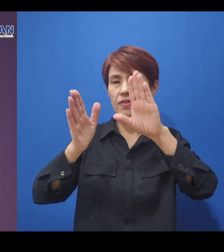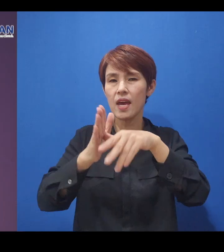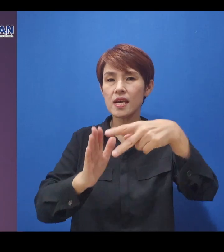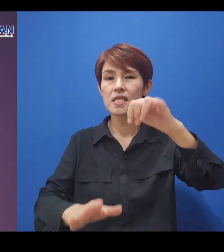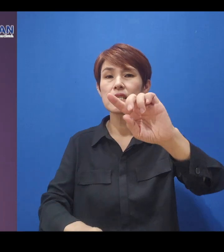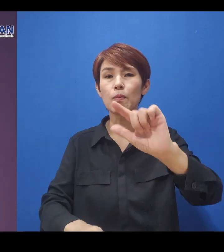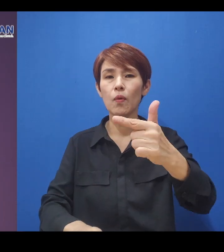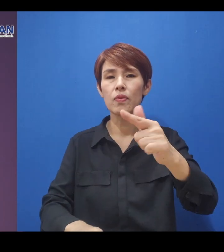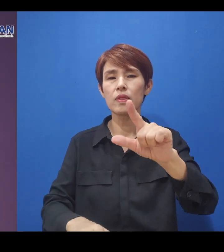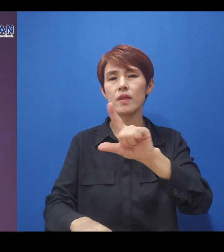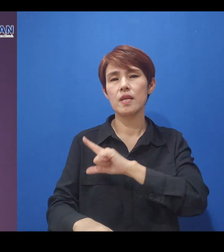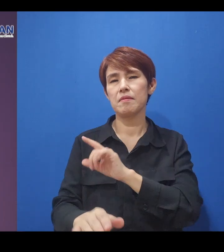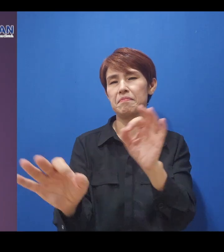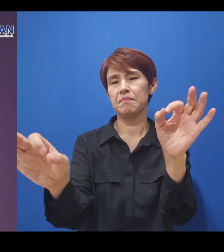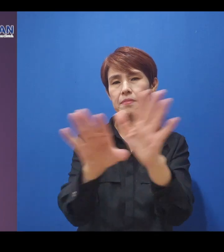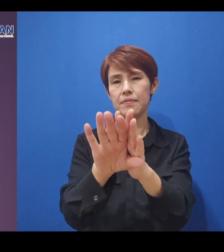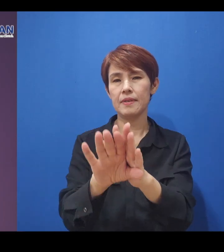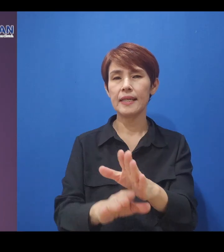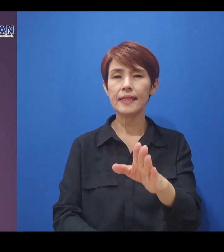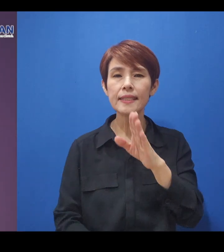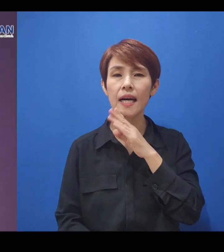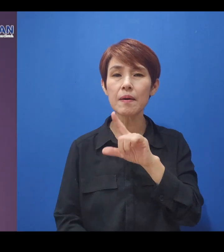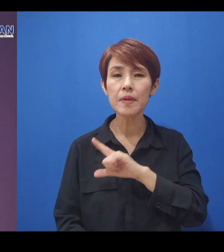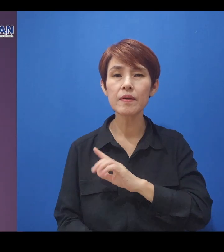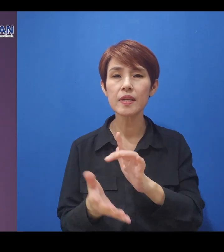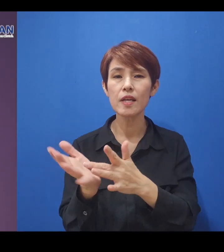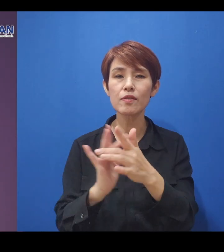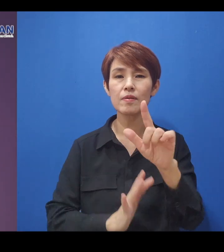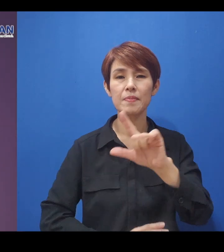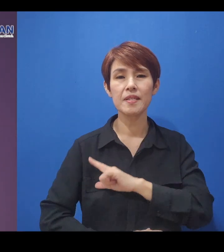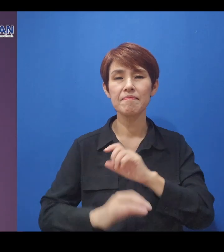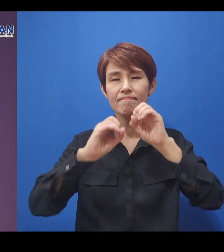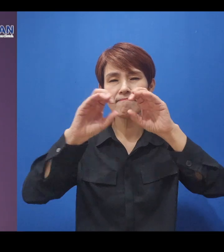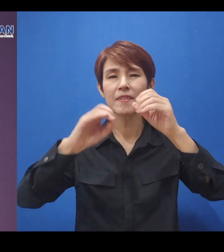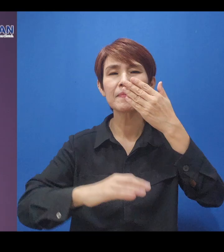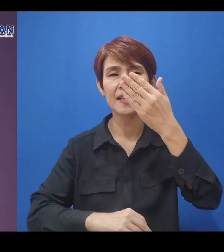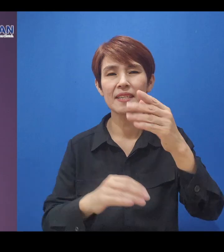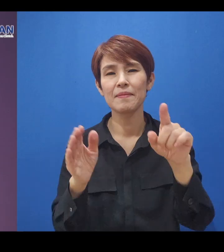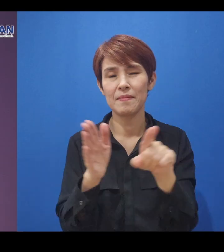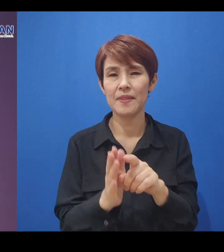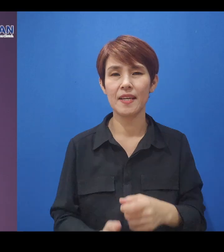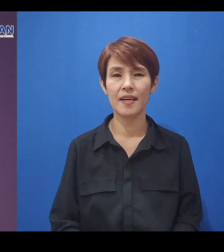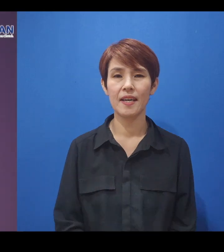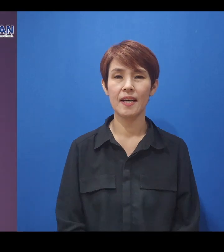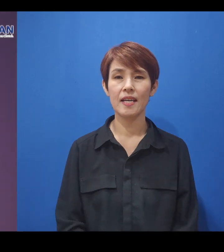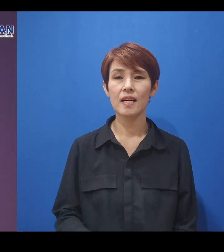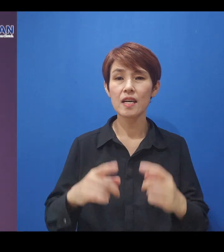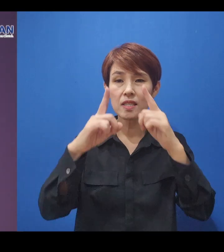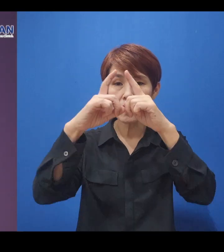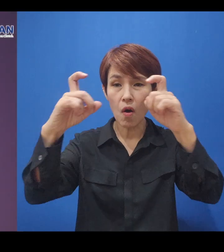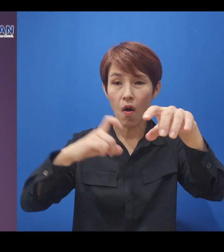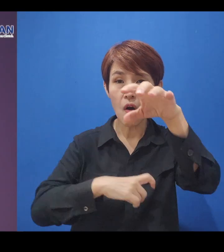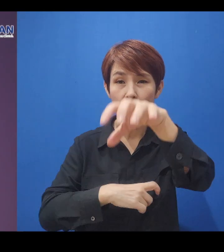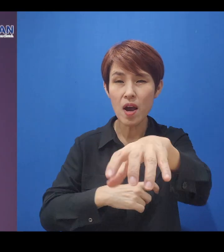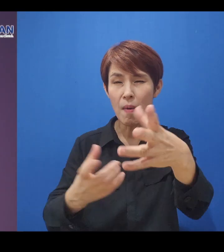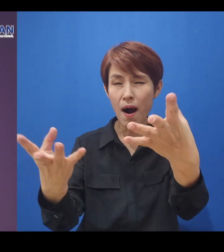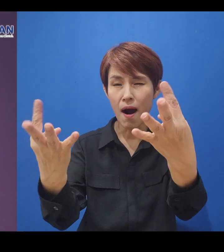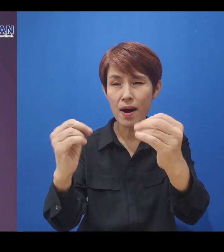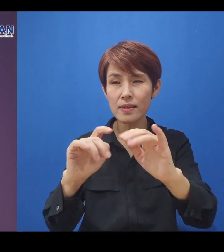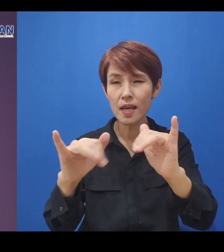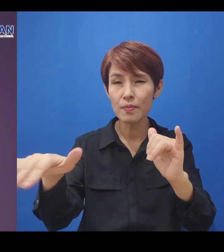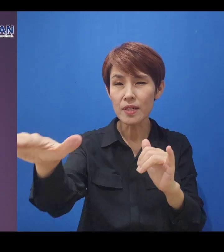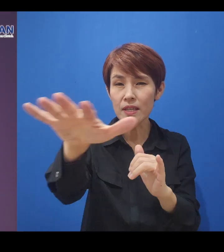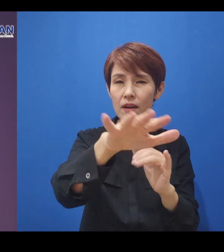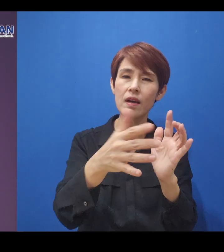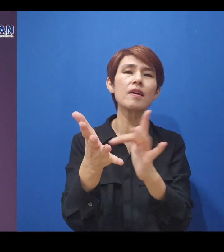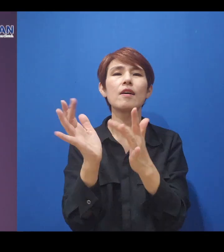무너지고 참되신 이름, 예수님 이름이 전해진 줄 믿습니다. 그랬더니 그 성에 수많은 사람들이